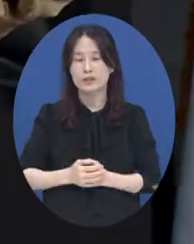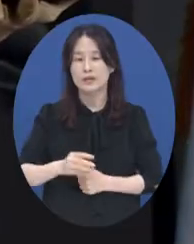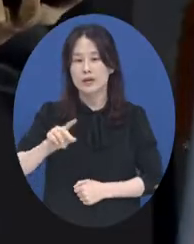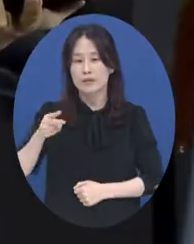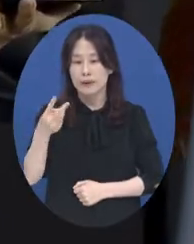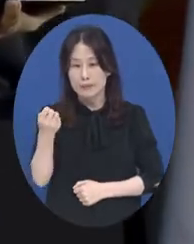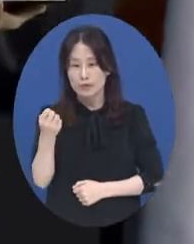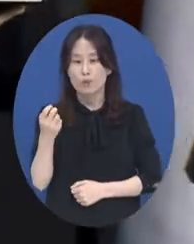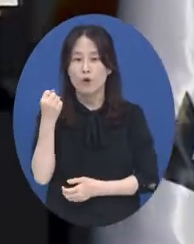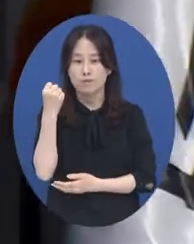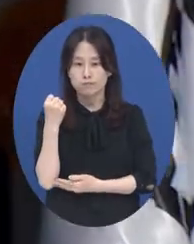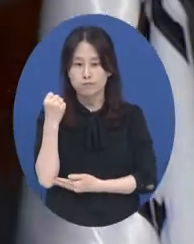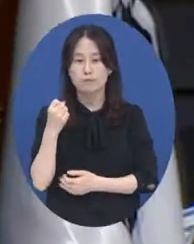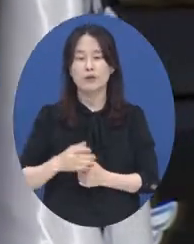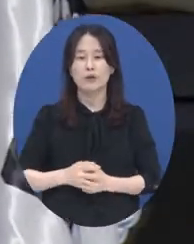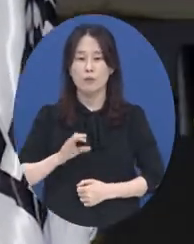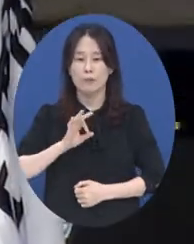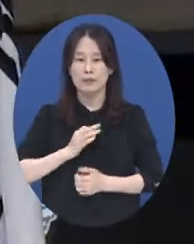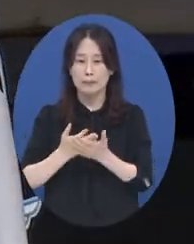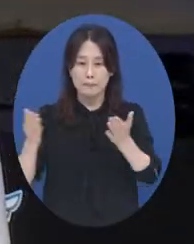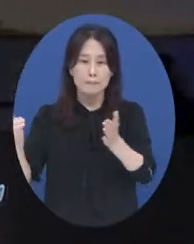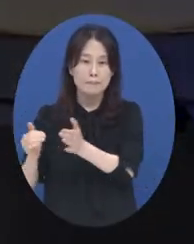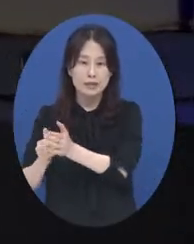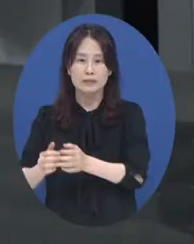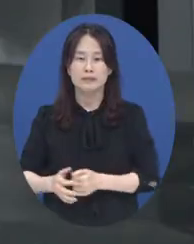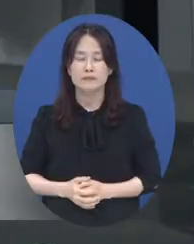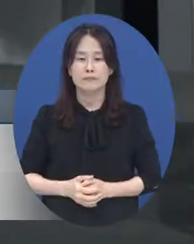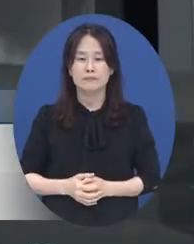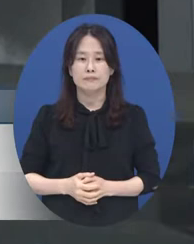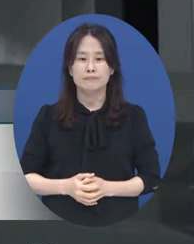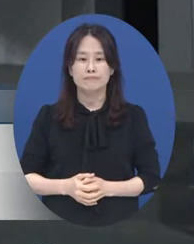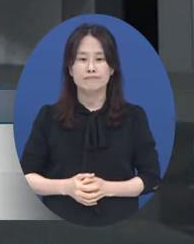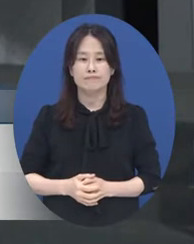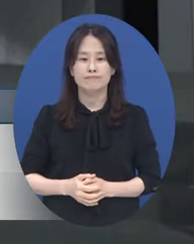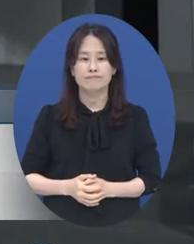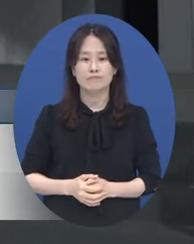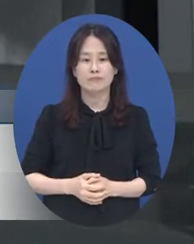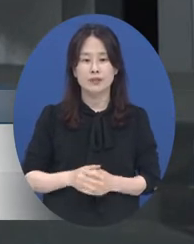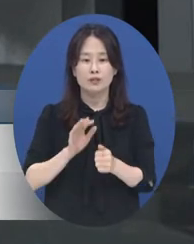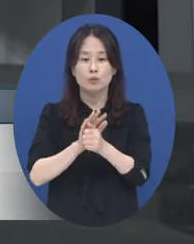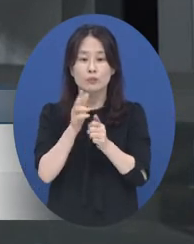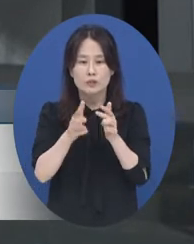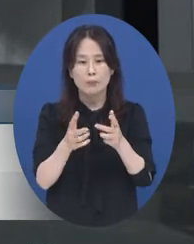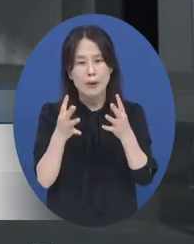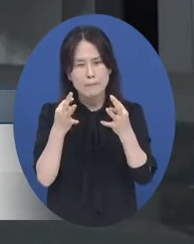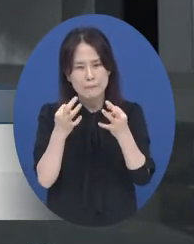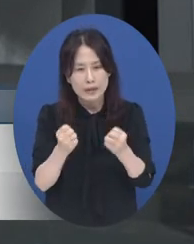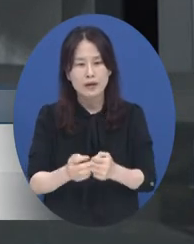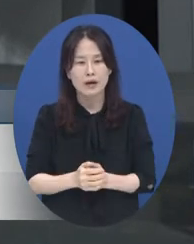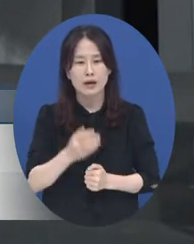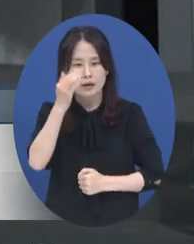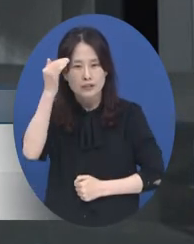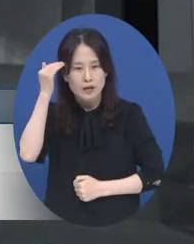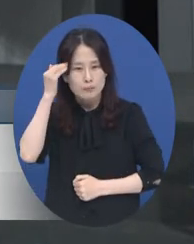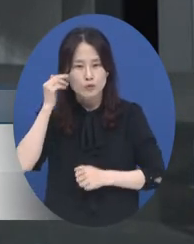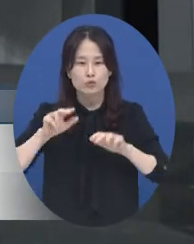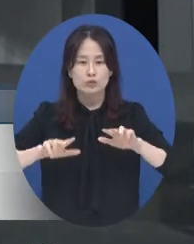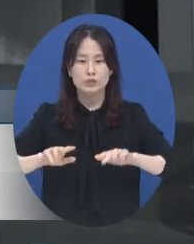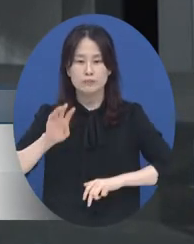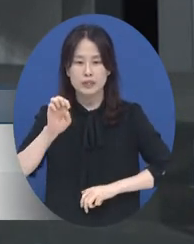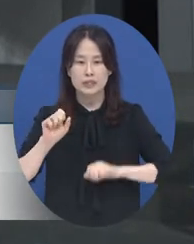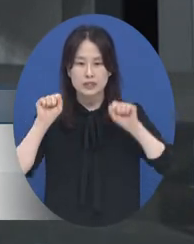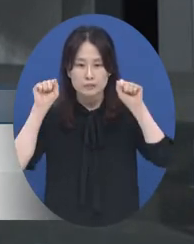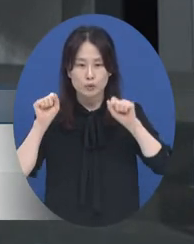200만 원과 우승 트로피, 그리고 메달이 주어졌습니다. 지원 사업들이 많으면 많을수록 대한민국이 지금도